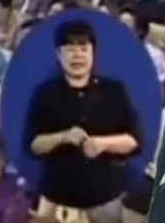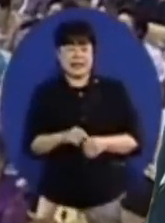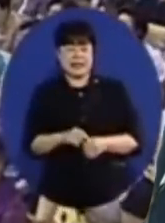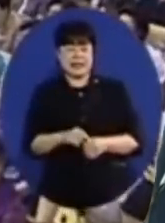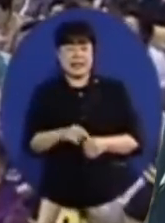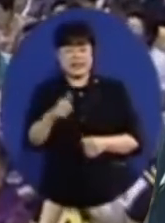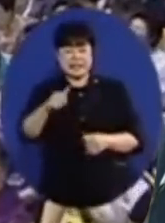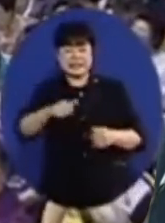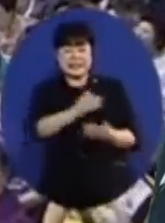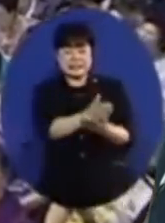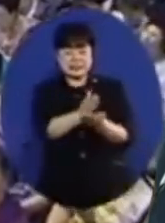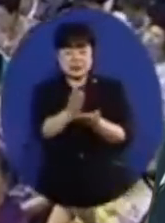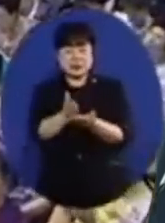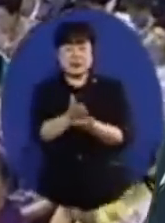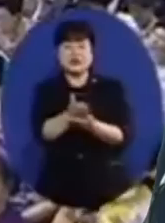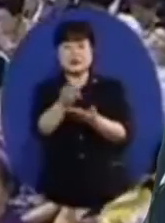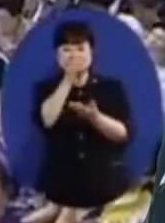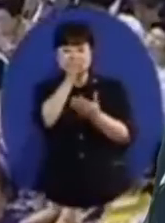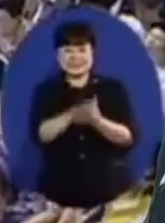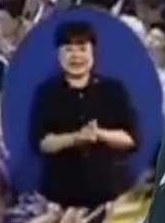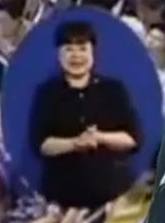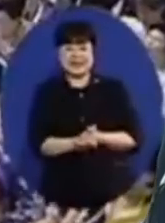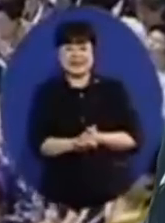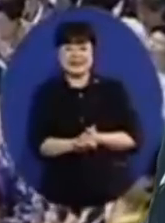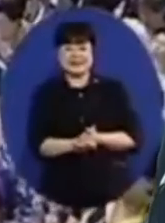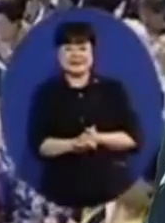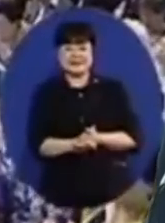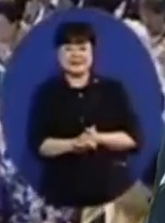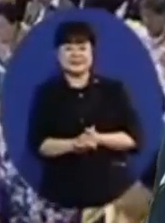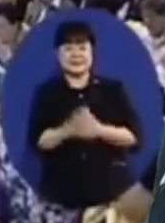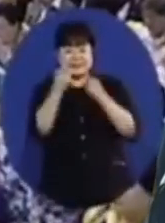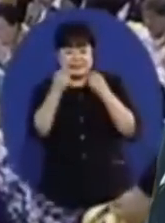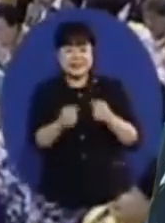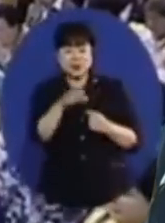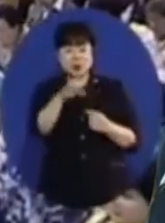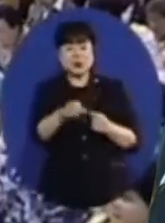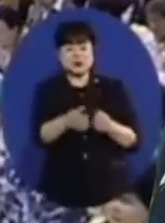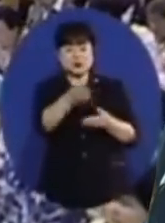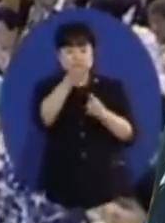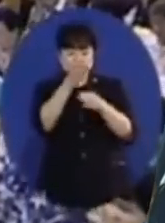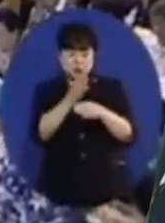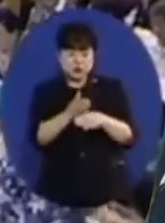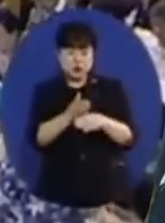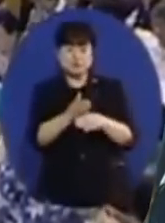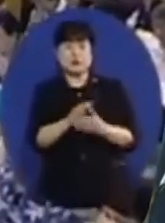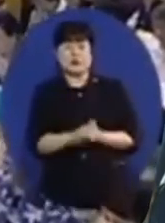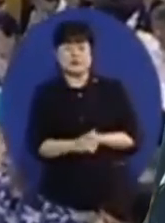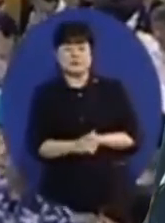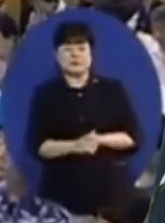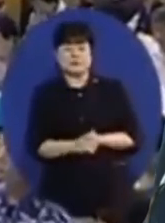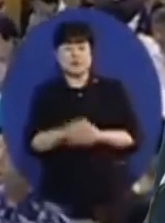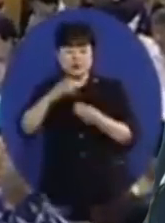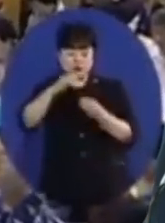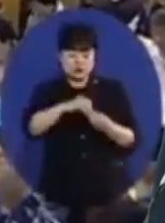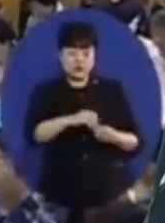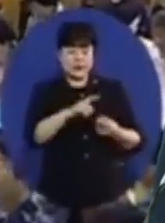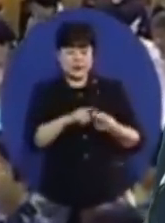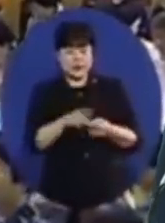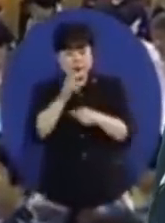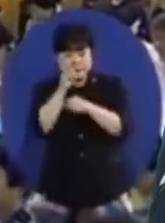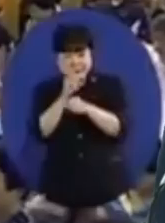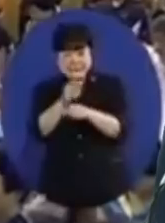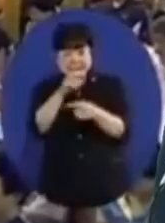5대 인종으로 구분됩니다 이것은 주로 사는 지역을 중심으로 유전적인 신체의 특징에 따라